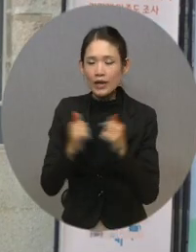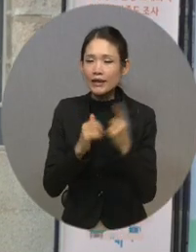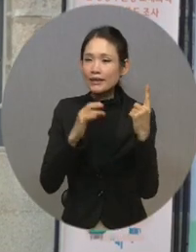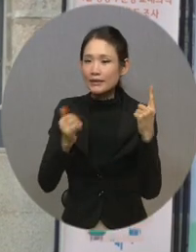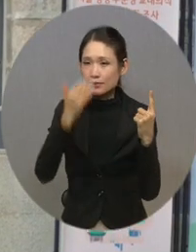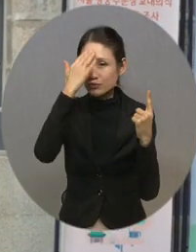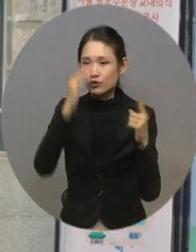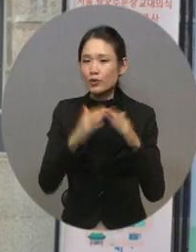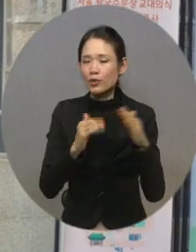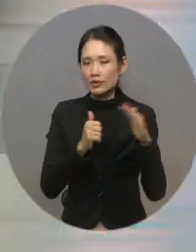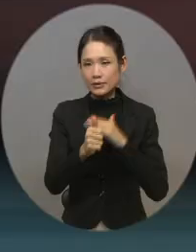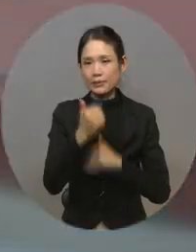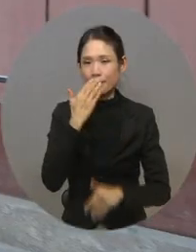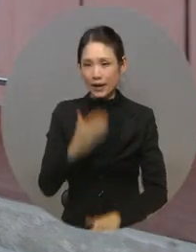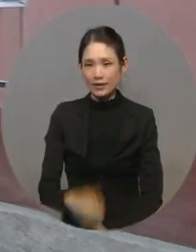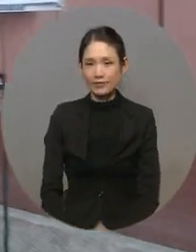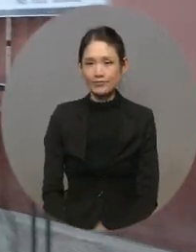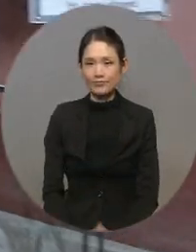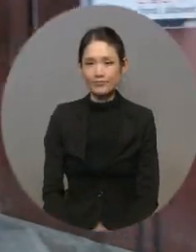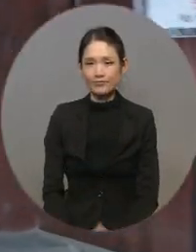있습니다.